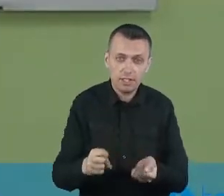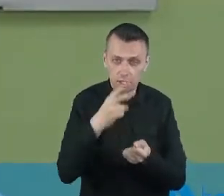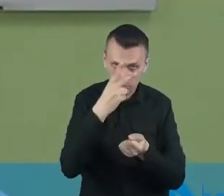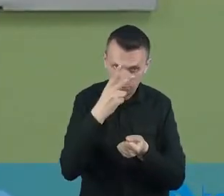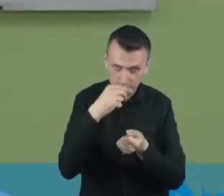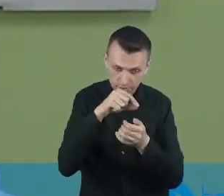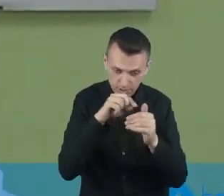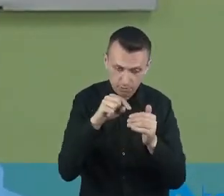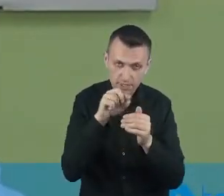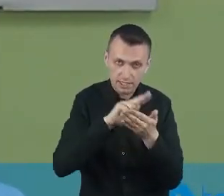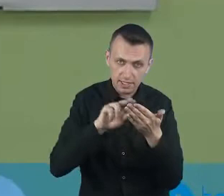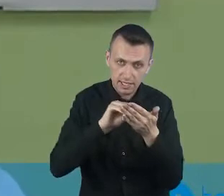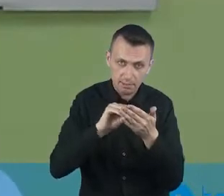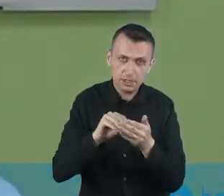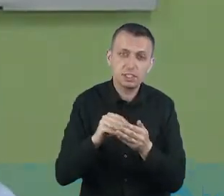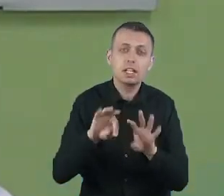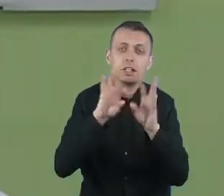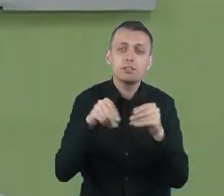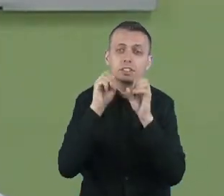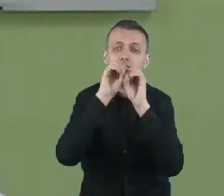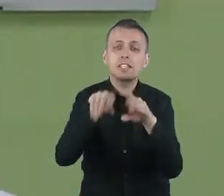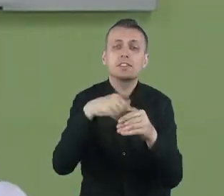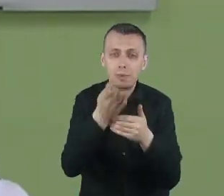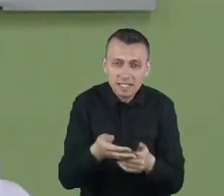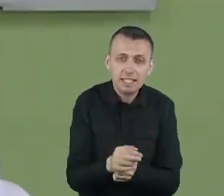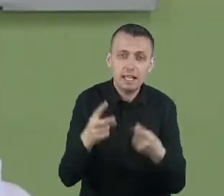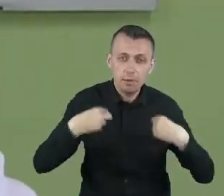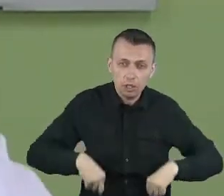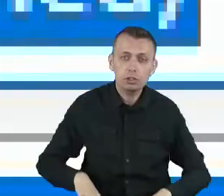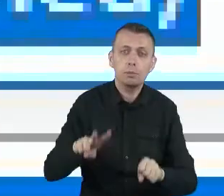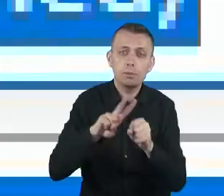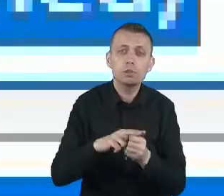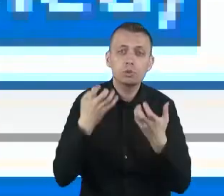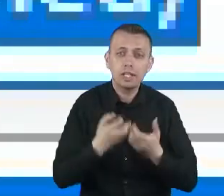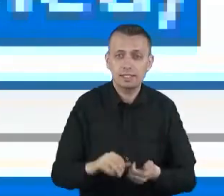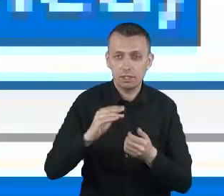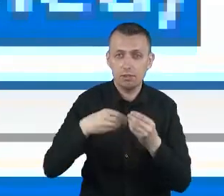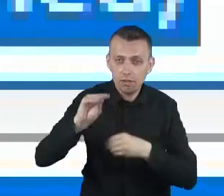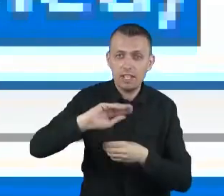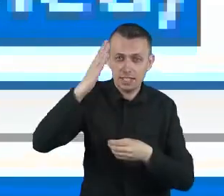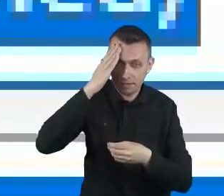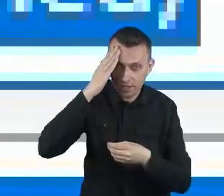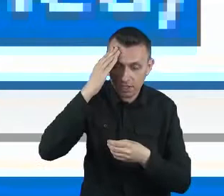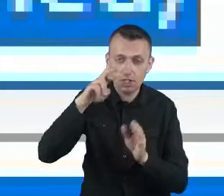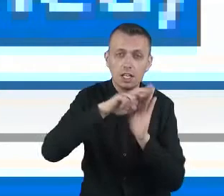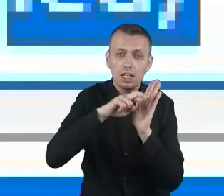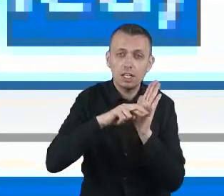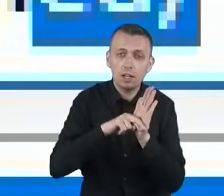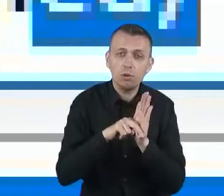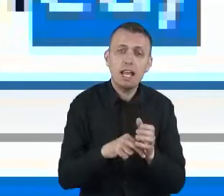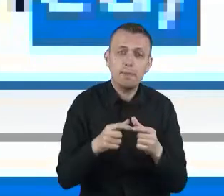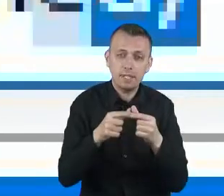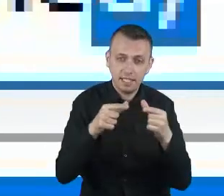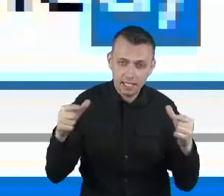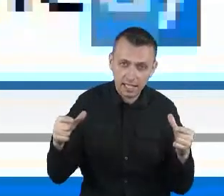który prowadzi nadzór nad konkursem i udziela wszelkich informacji dla tych, którzy chcieliby dowiedzieć się więcej. Regulamin, kartę